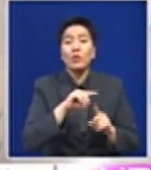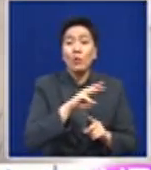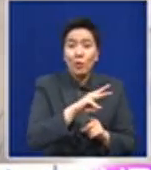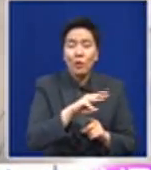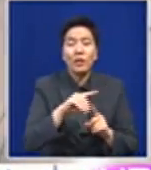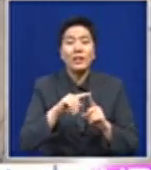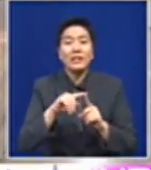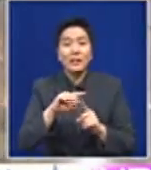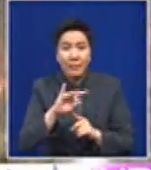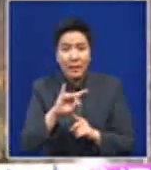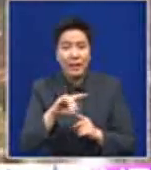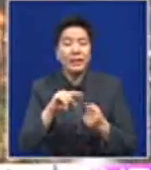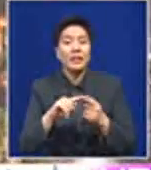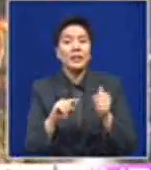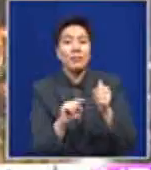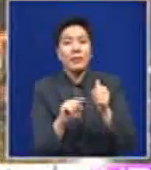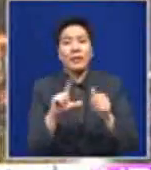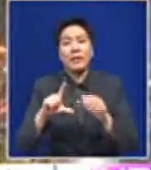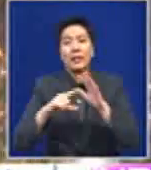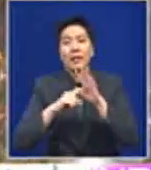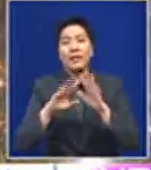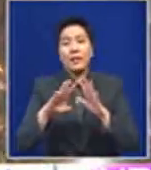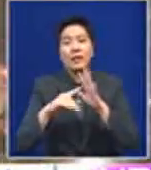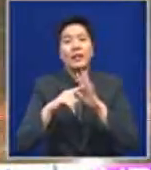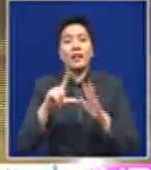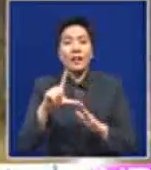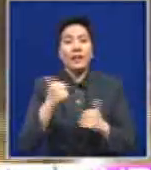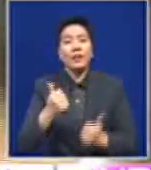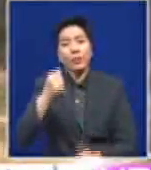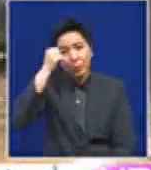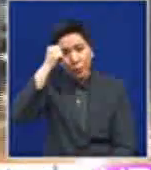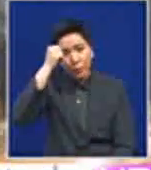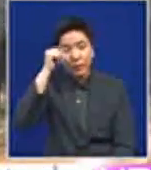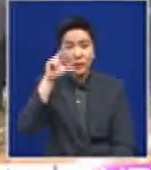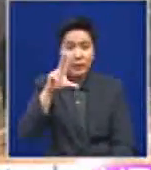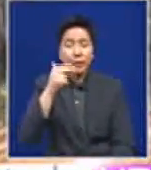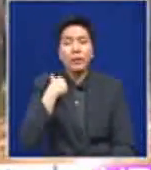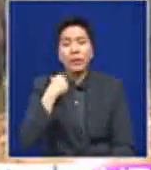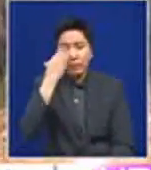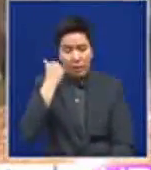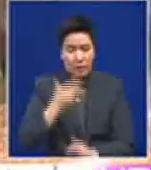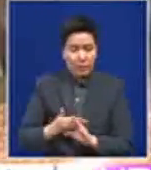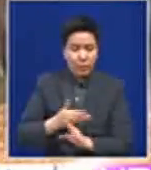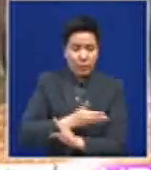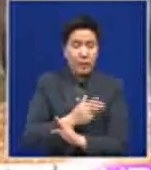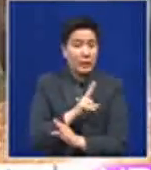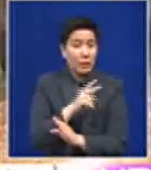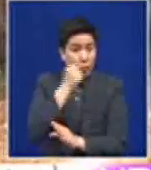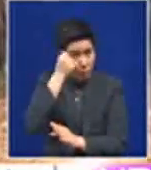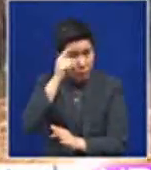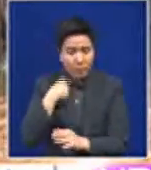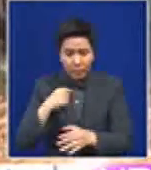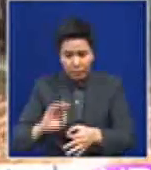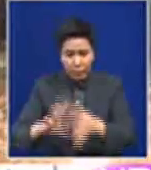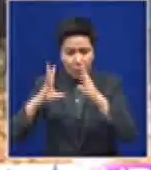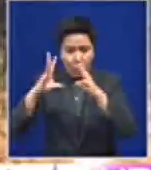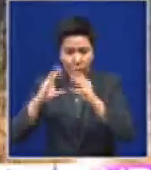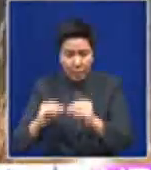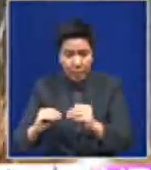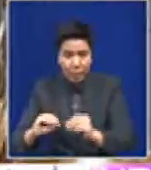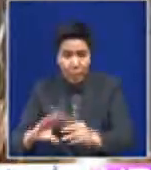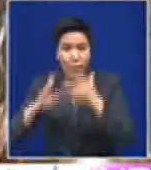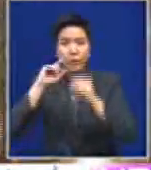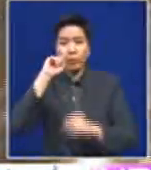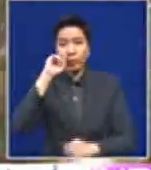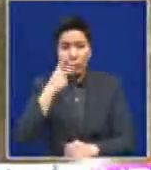8ตำบลแม่คูนอำเภอลับแลต่อเนื่องเป็นวันที่3หลังจากเมื่อช่วงสายวันนี้ได้เกิดการปะทุขึ้นอีกครั้งแ